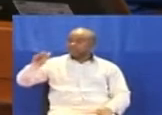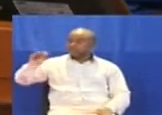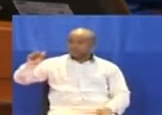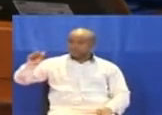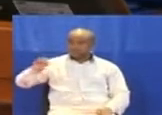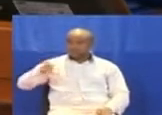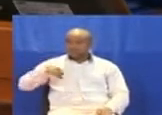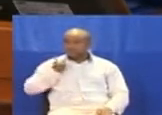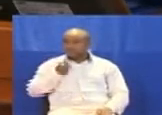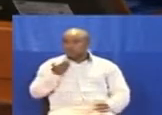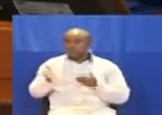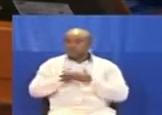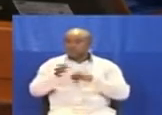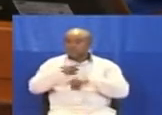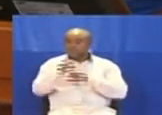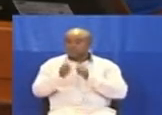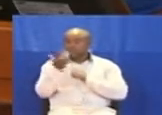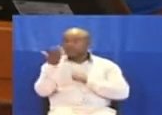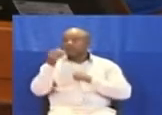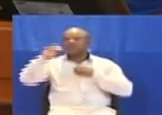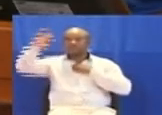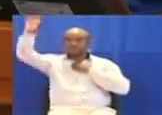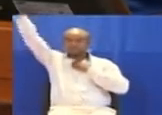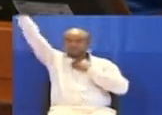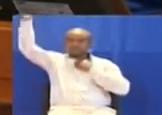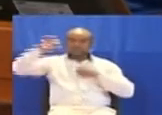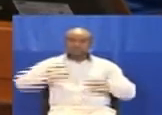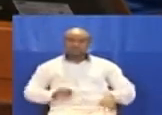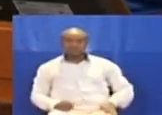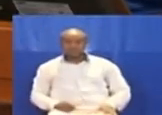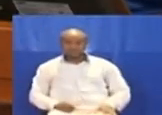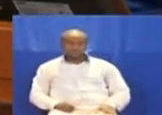sasa uhitimishe, tufanye dakika 15.